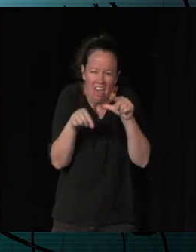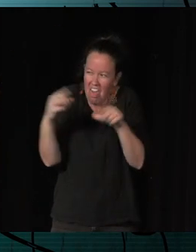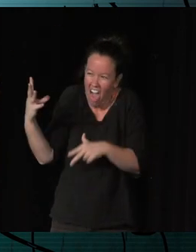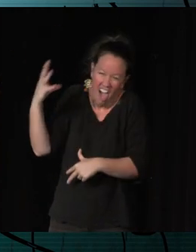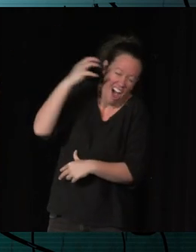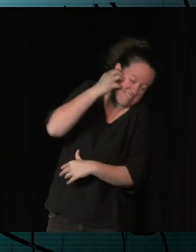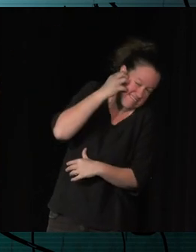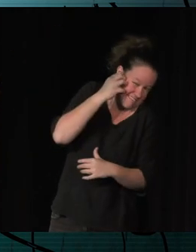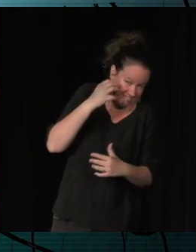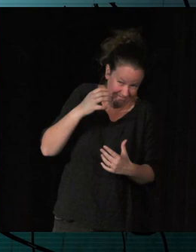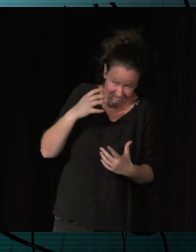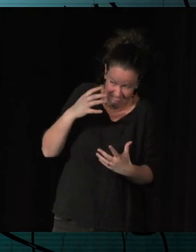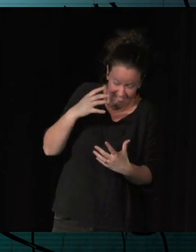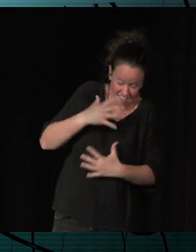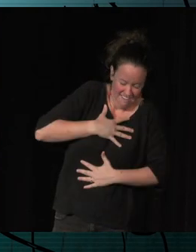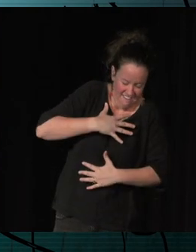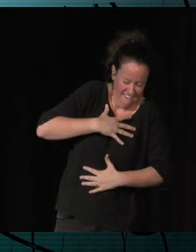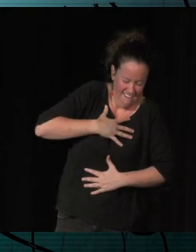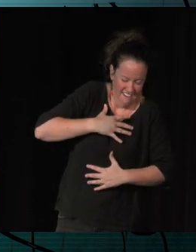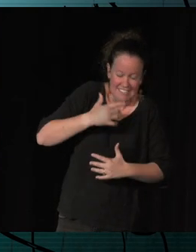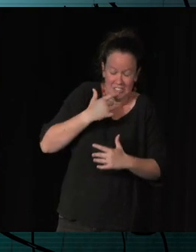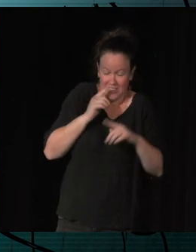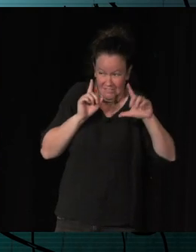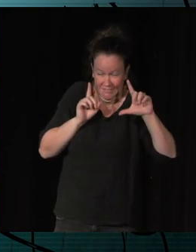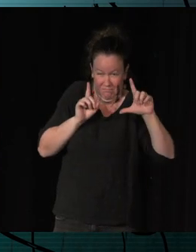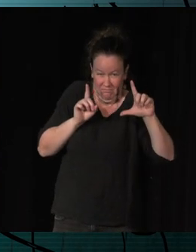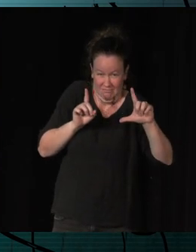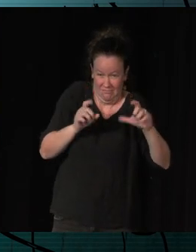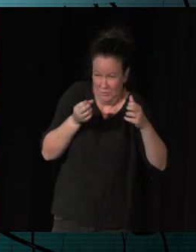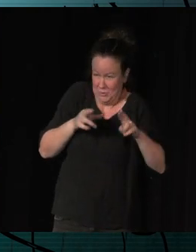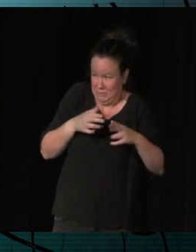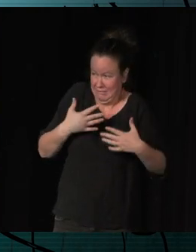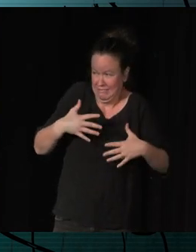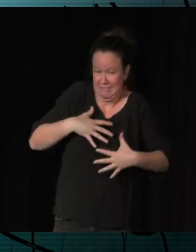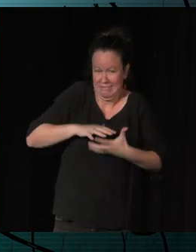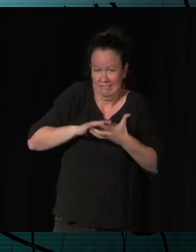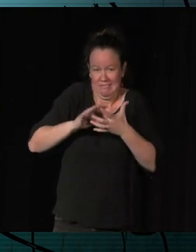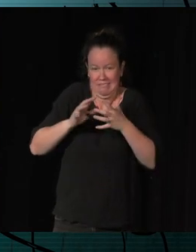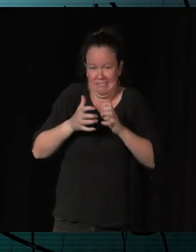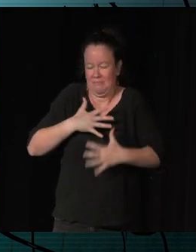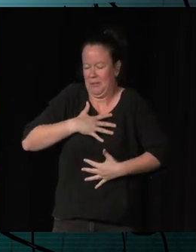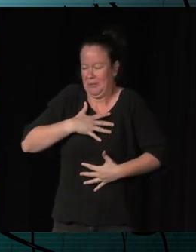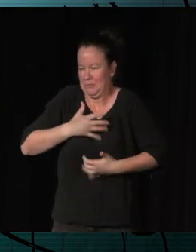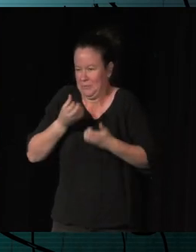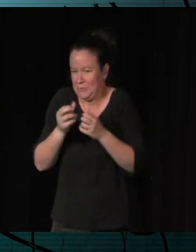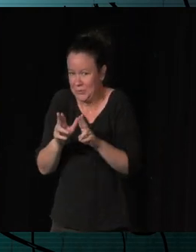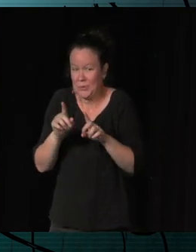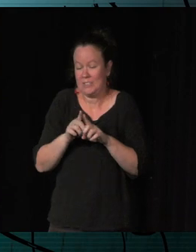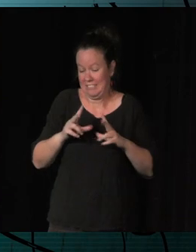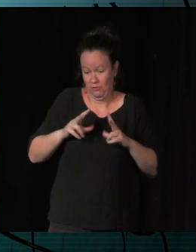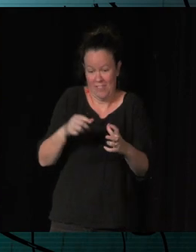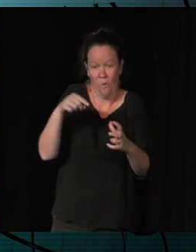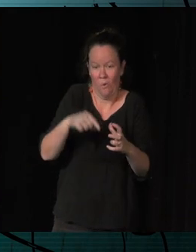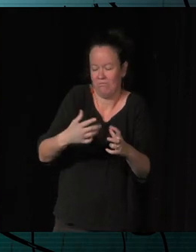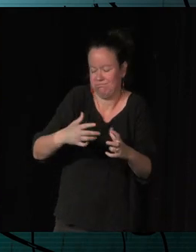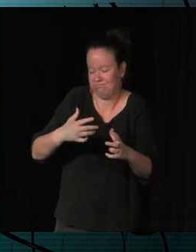d'un seul coup et je savais qu'à partir de là chacun des pas dans ce manoir allait devenir compliqué et j'avais compris aussi que le jeu vidéo allait sacrément me faire flipper